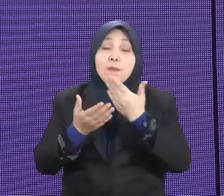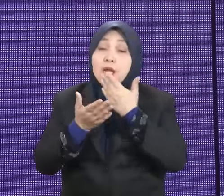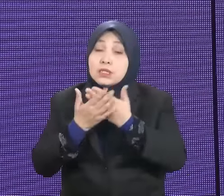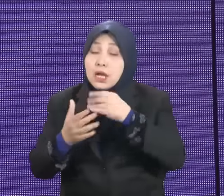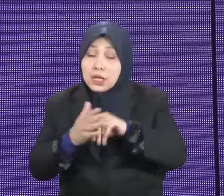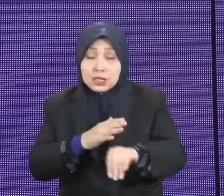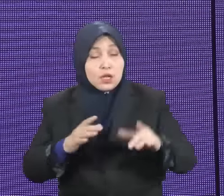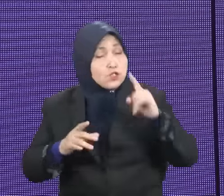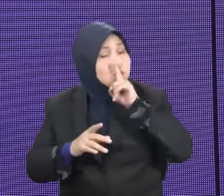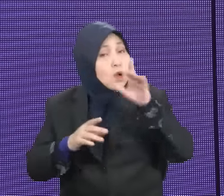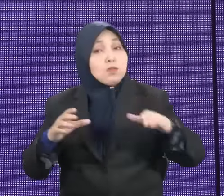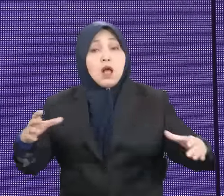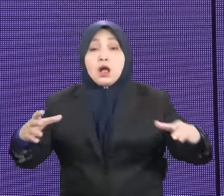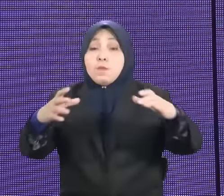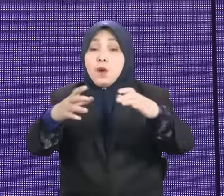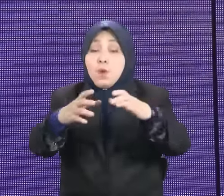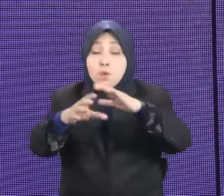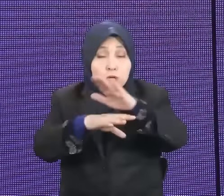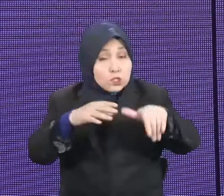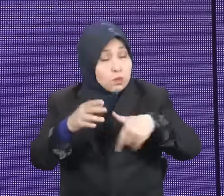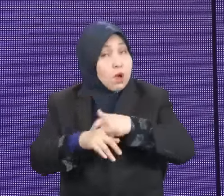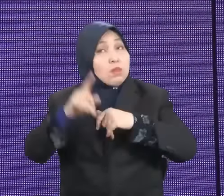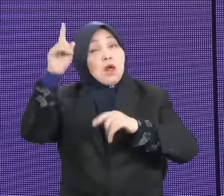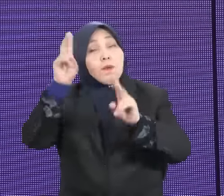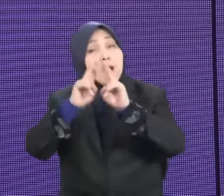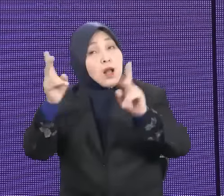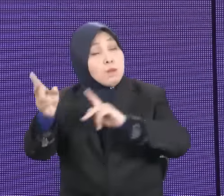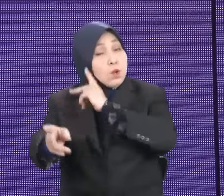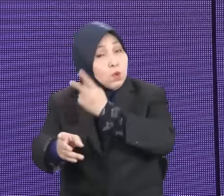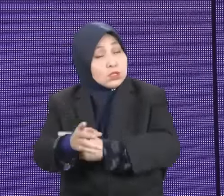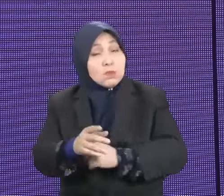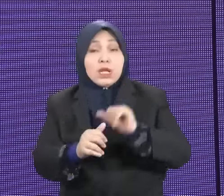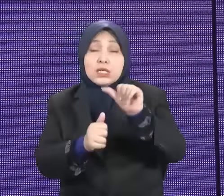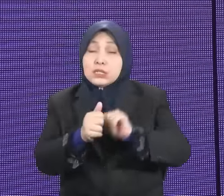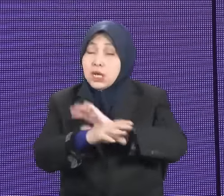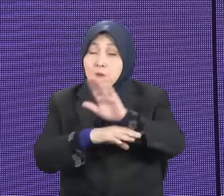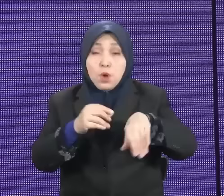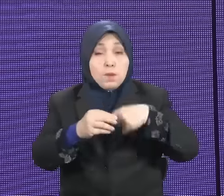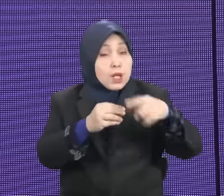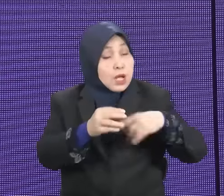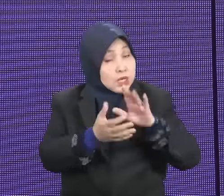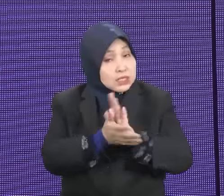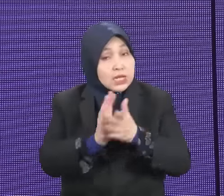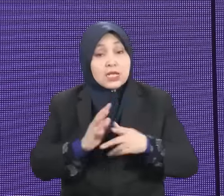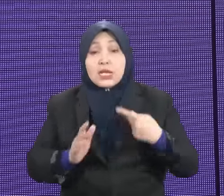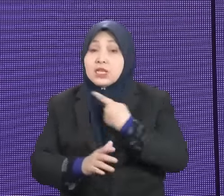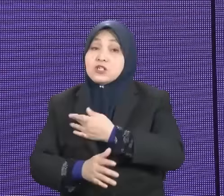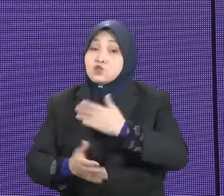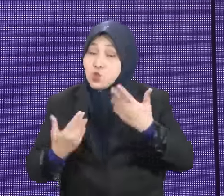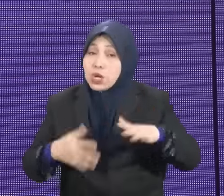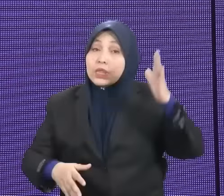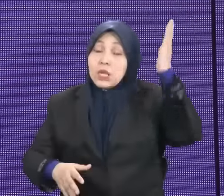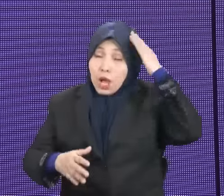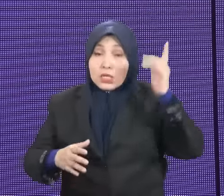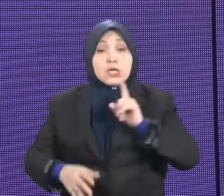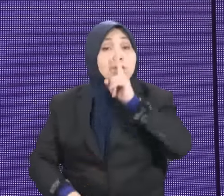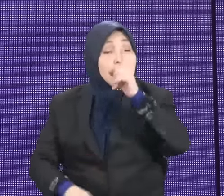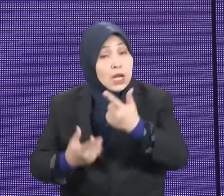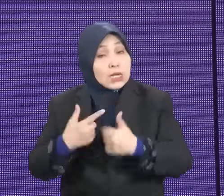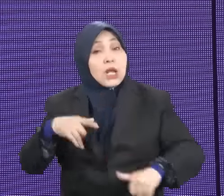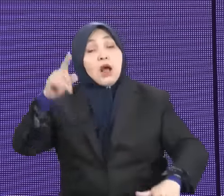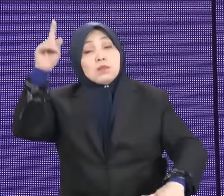mengumpulkanmu semuanya Sesungguhnya Allah Maha Kuasa atas tiap-tiap sesuatu ia sudah mengetahui Ada kebenaran daripada